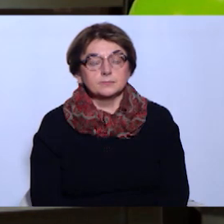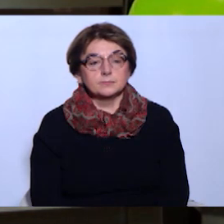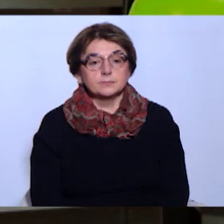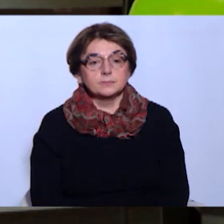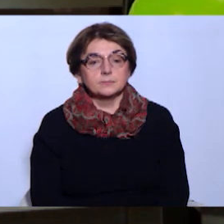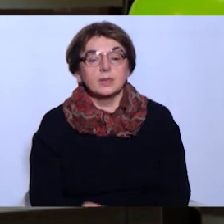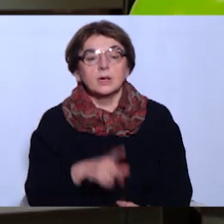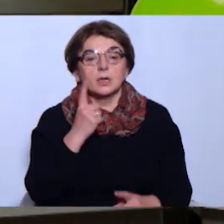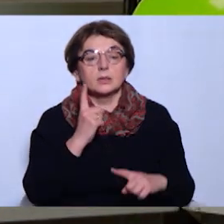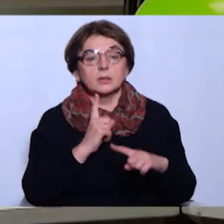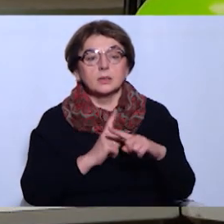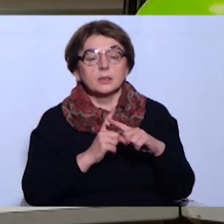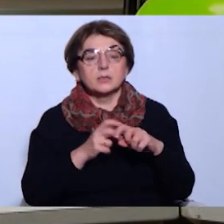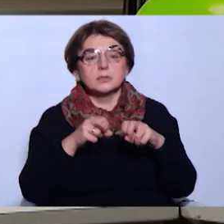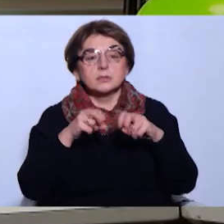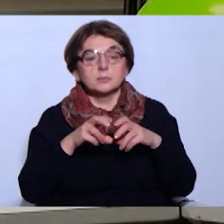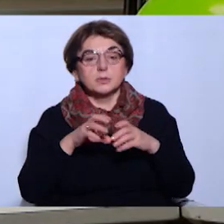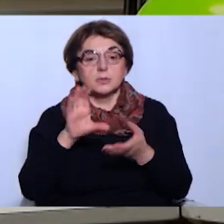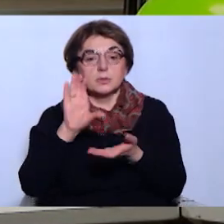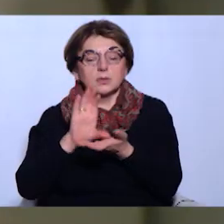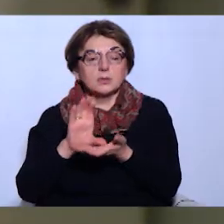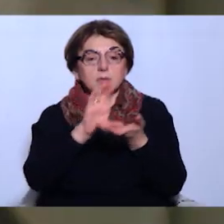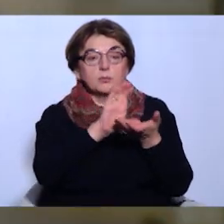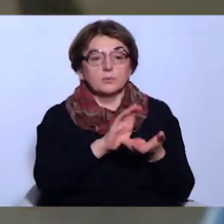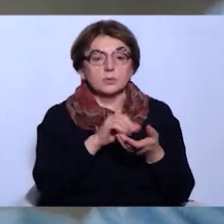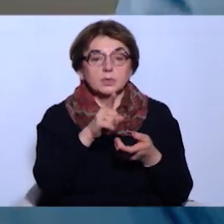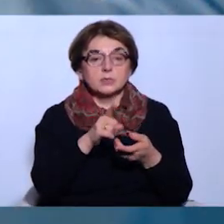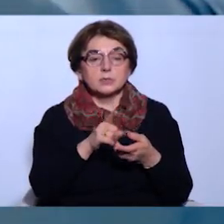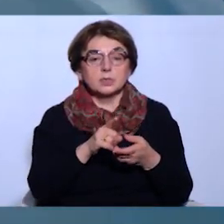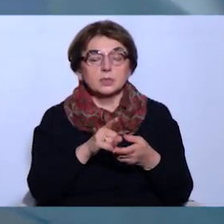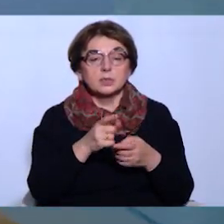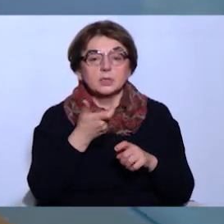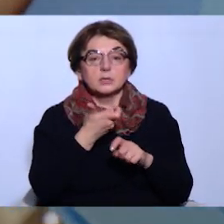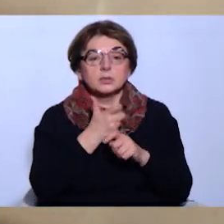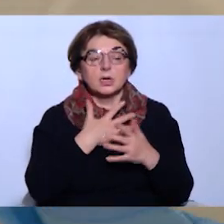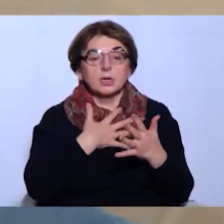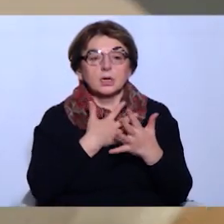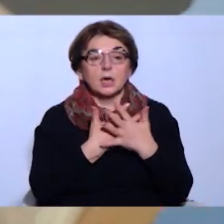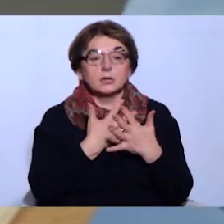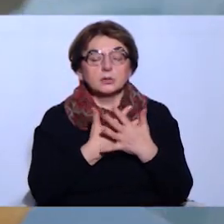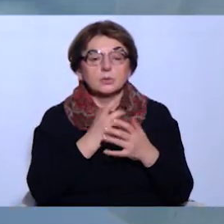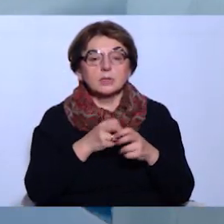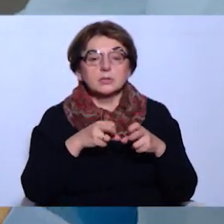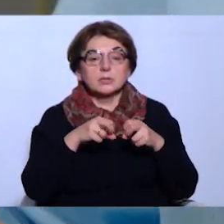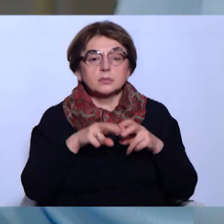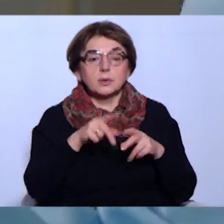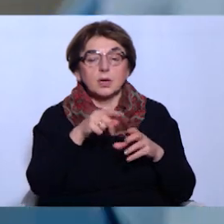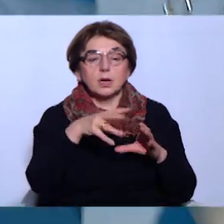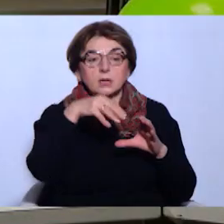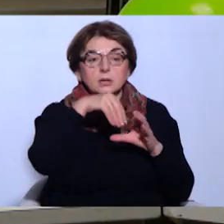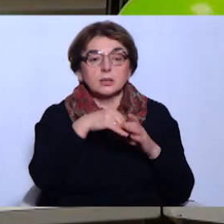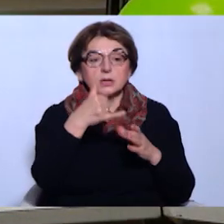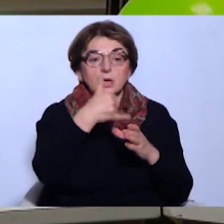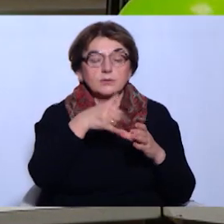ერთი მეტალი მაქვს ქილით მოტანილი, უფრო კარგად დაგანახოთ, რომ ისინი იმდენად აქტიურები არიან, რომ მოთავსებული არიან